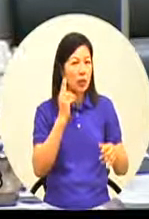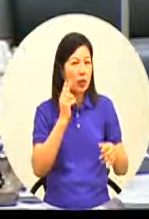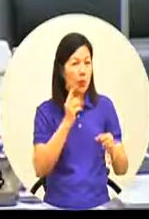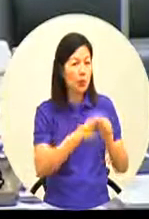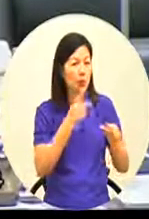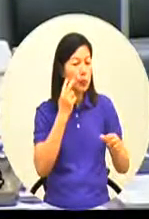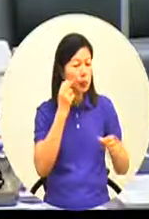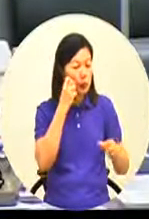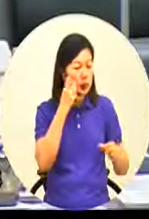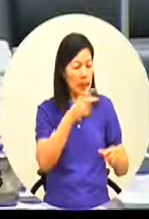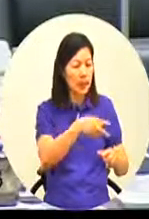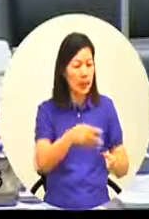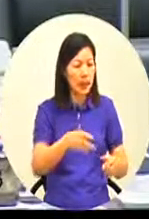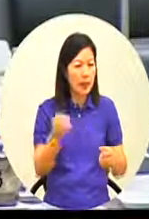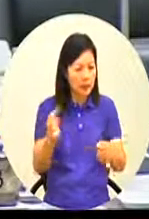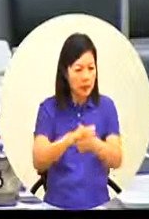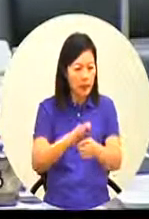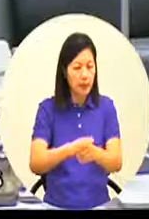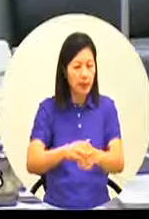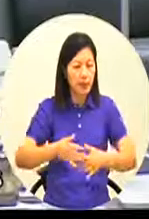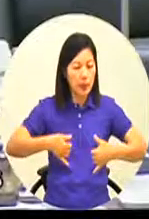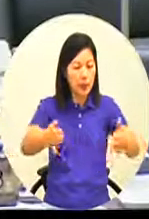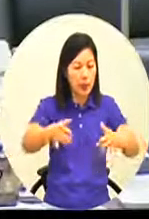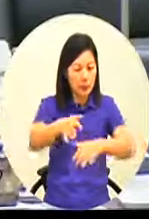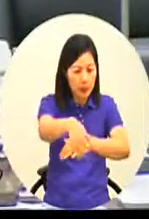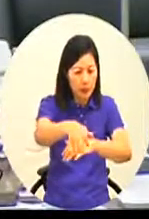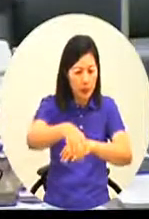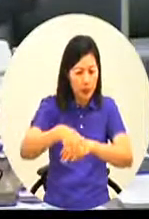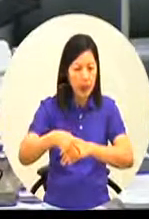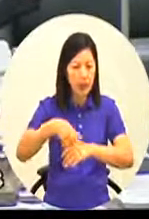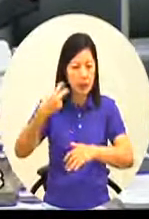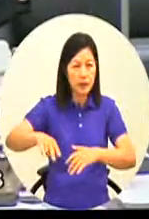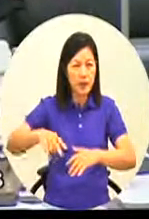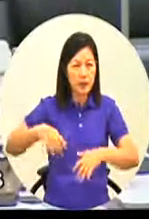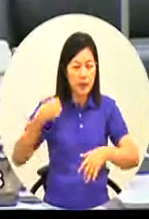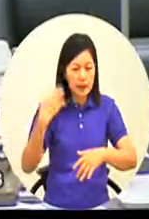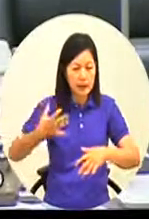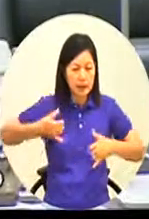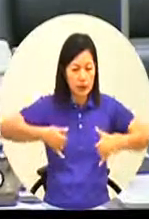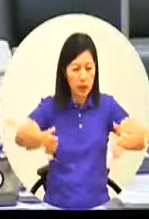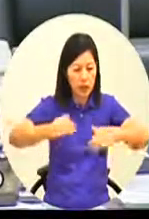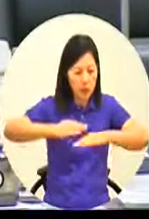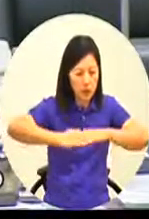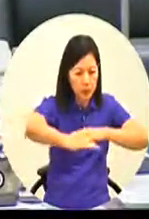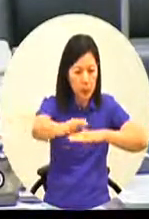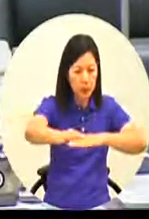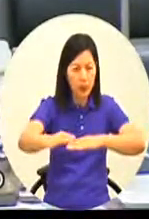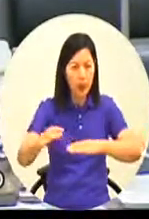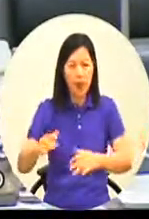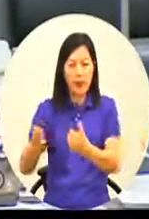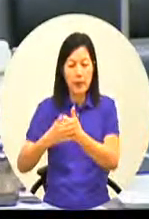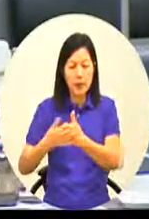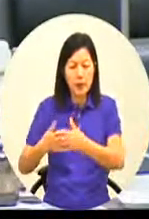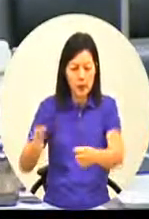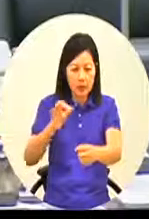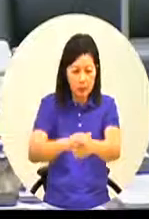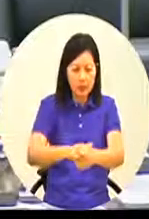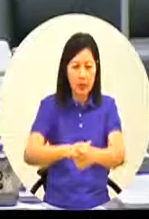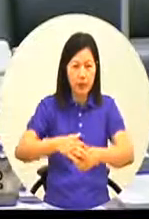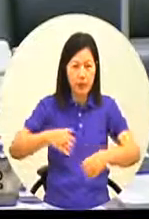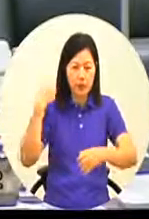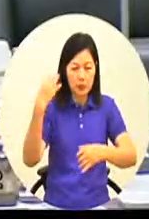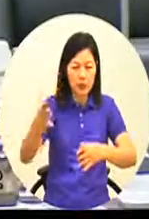括刨除啦，包括这个路，包括伊要做一条新的路， 甲咱赞助一条沿海路，全新的给咱，从